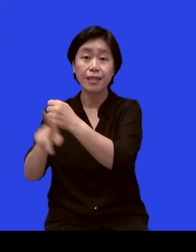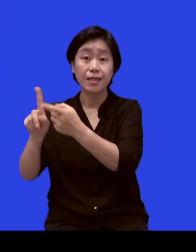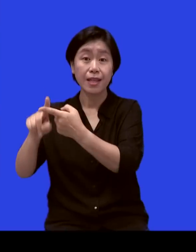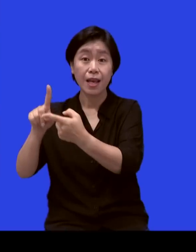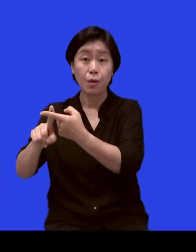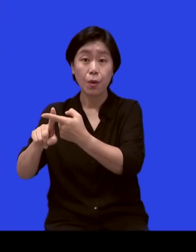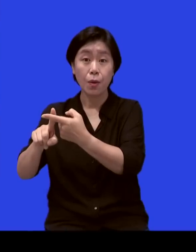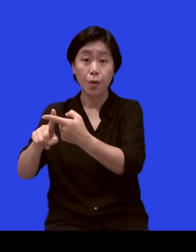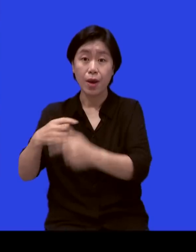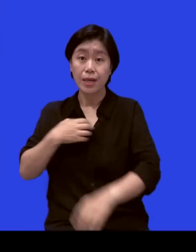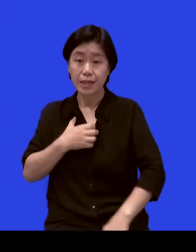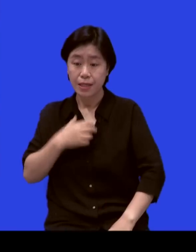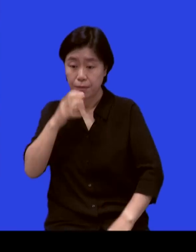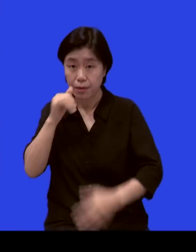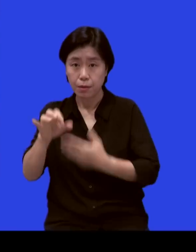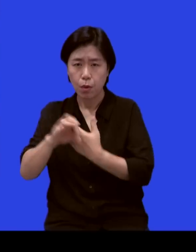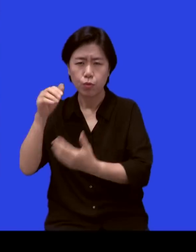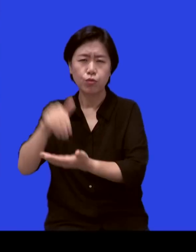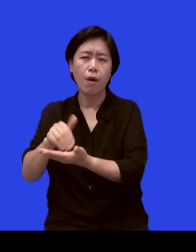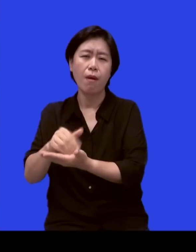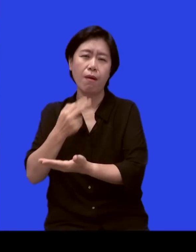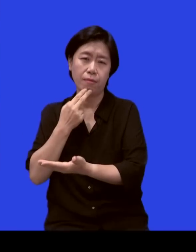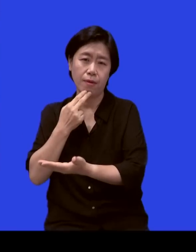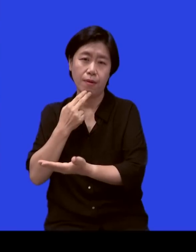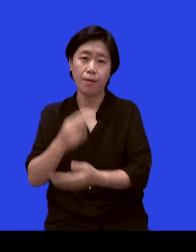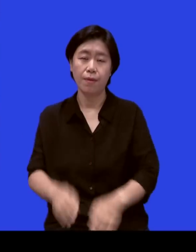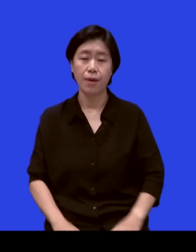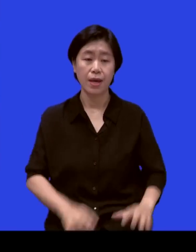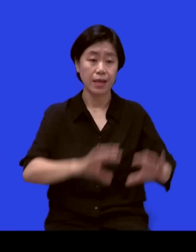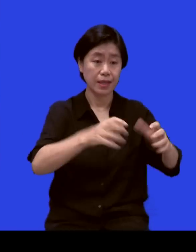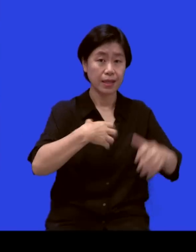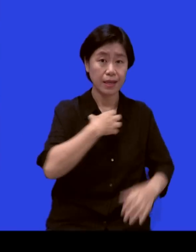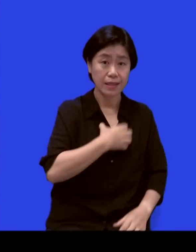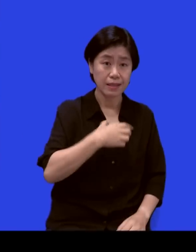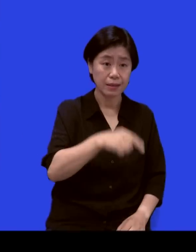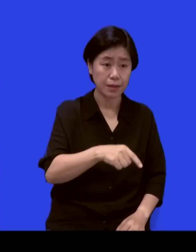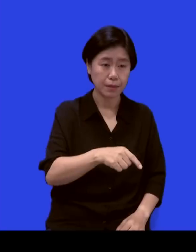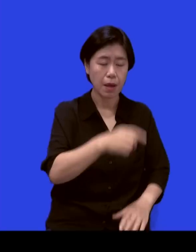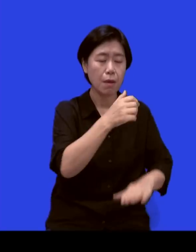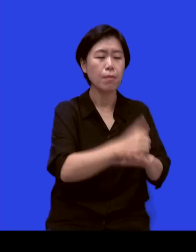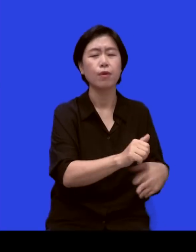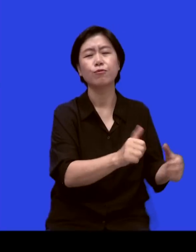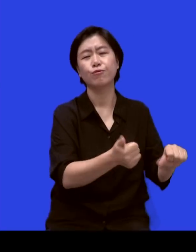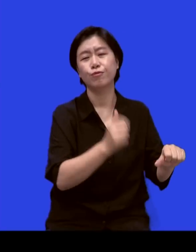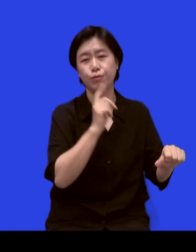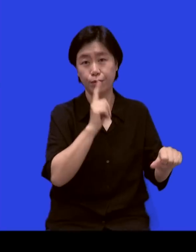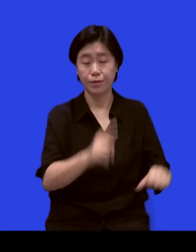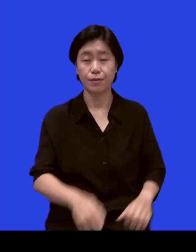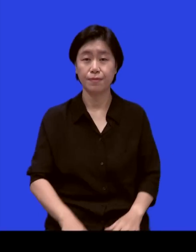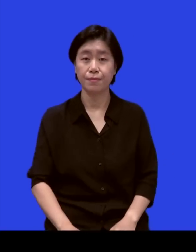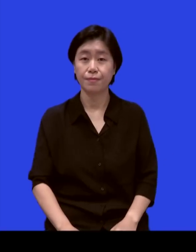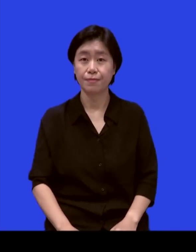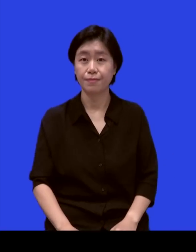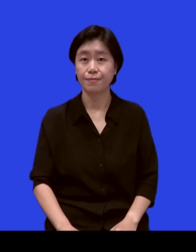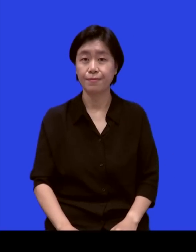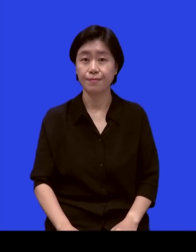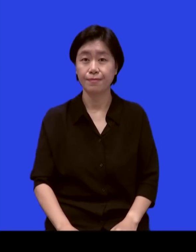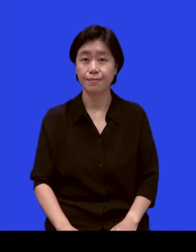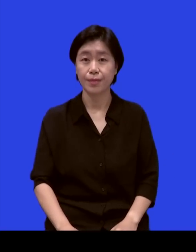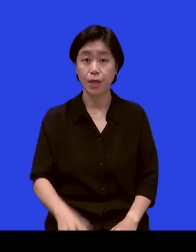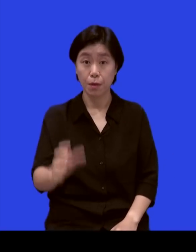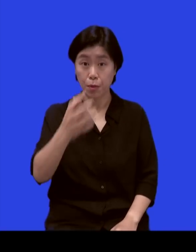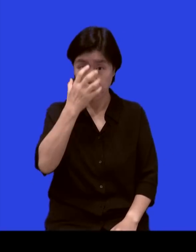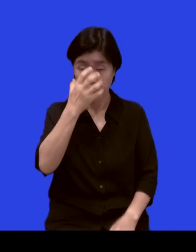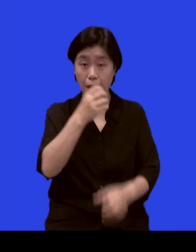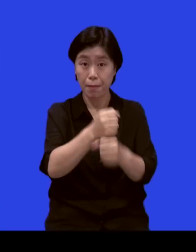것이 없는 구원에 이르게 하는 회개를 이루는 것이요 세상 근심은 사망을 이루는 것이라는 그 말씀이 있는데 그 복면 가왕